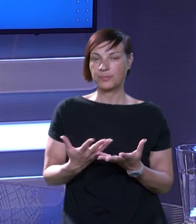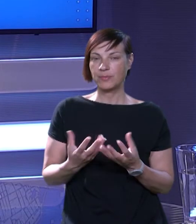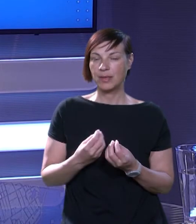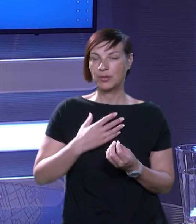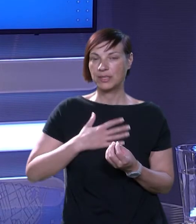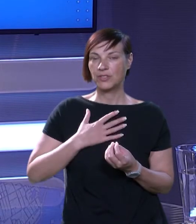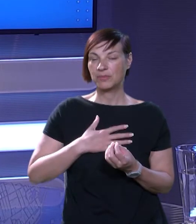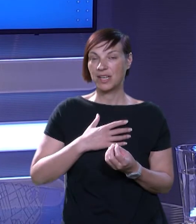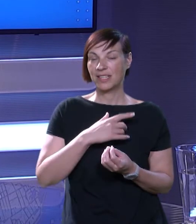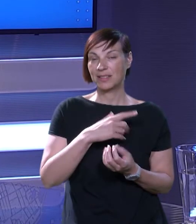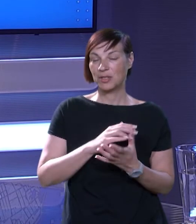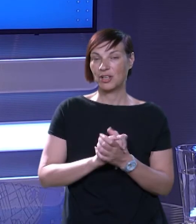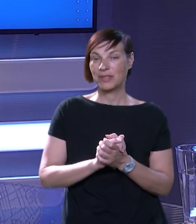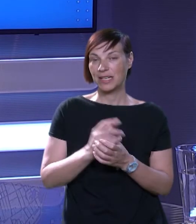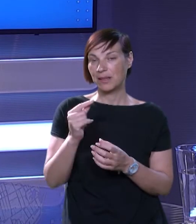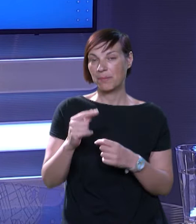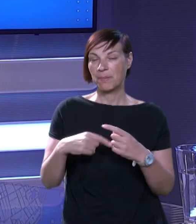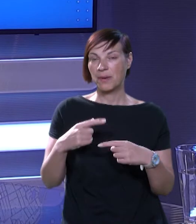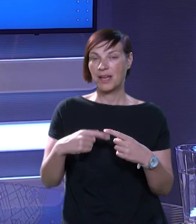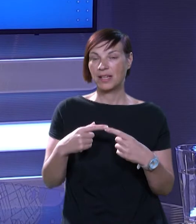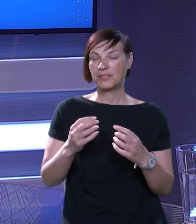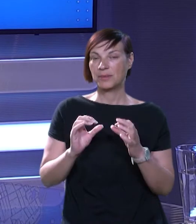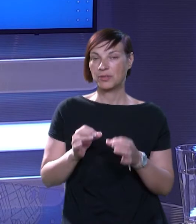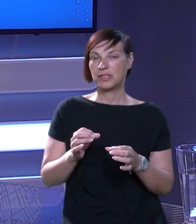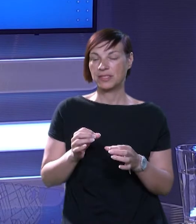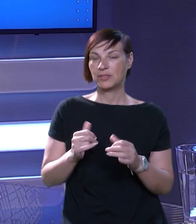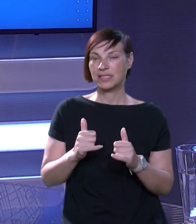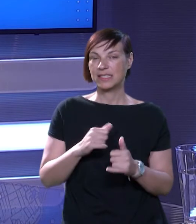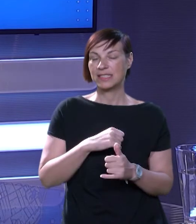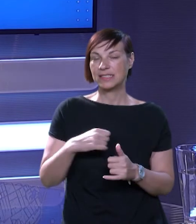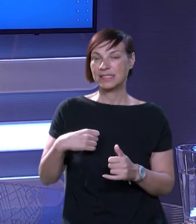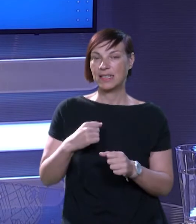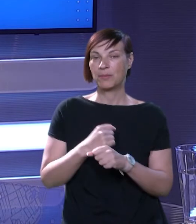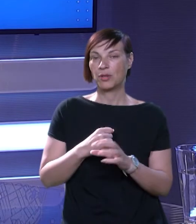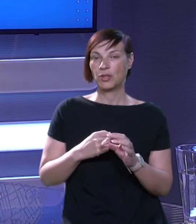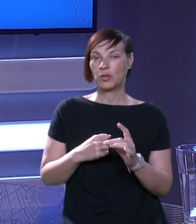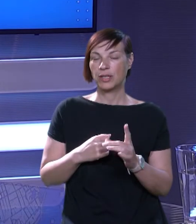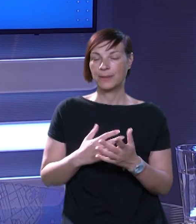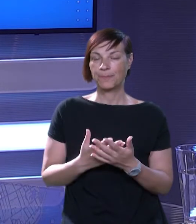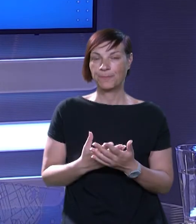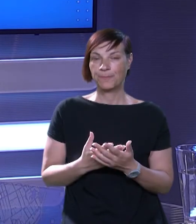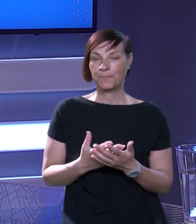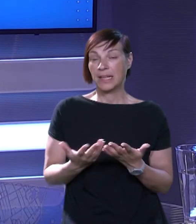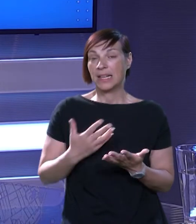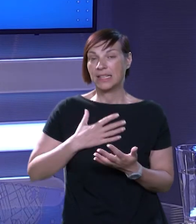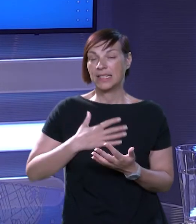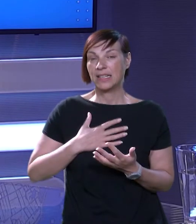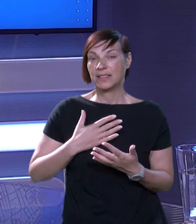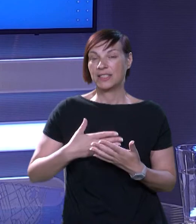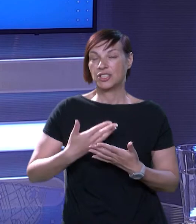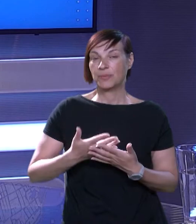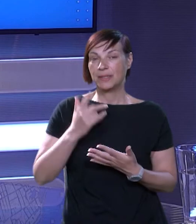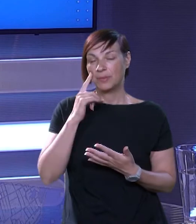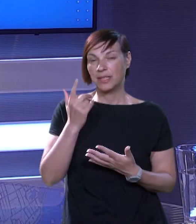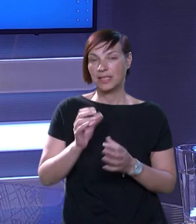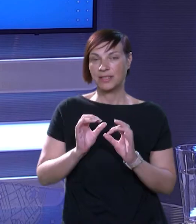mnogim svojim dragim kolegama, ali ovo je mali film i osigurala sam za sad samo Lide, Longi, Gogi, ali nadam se da će biti